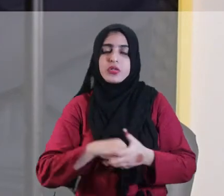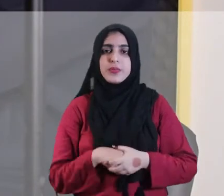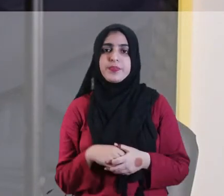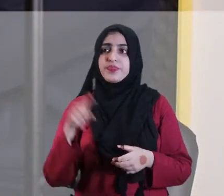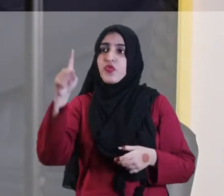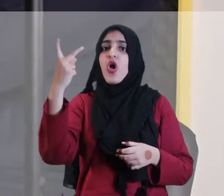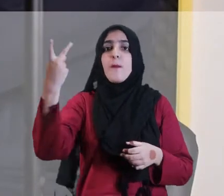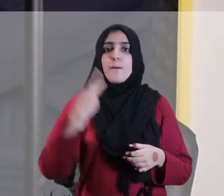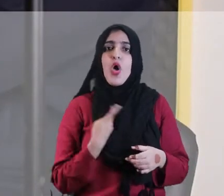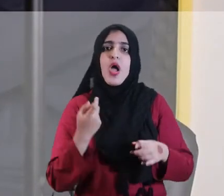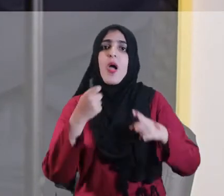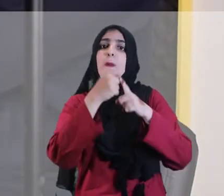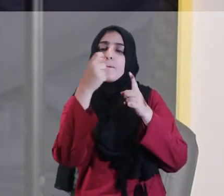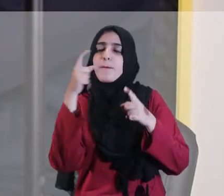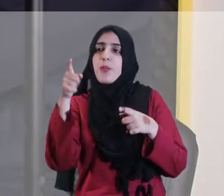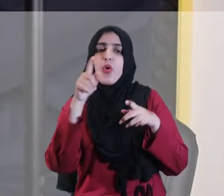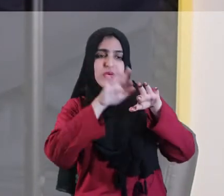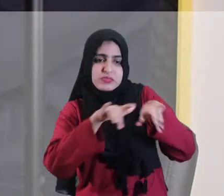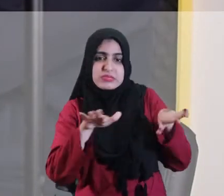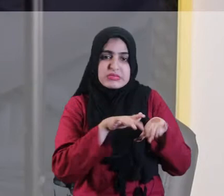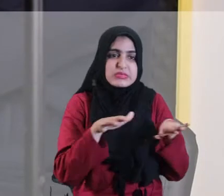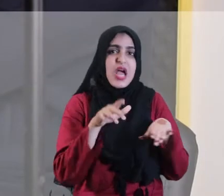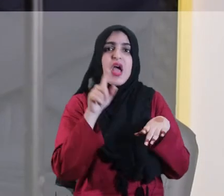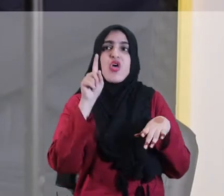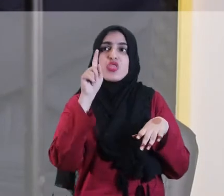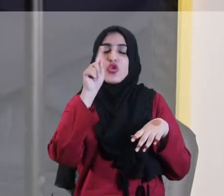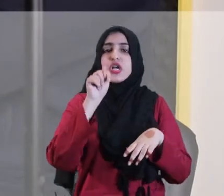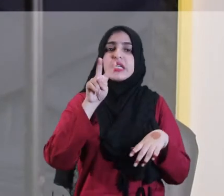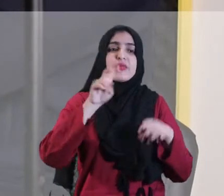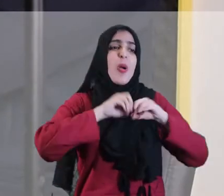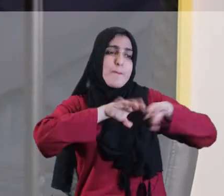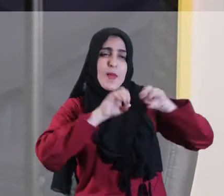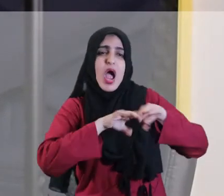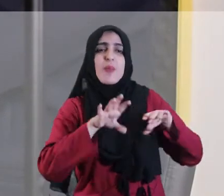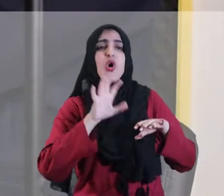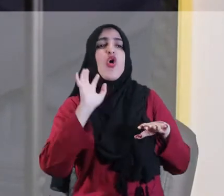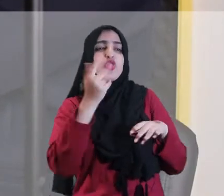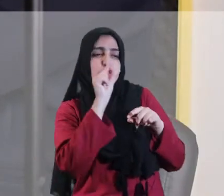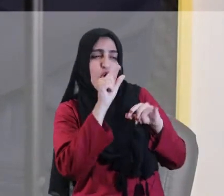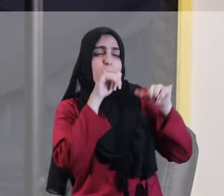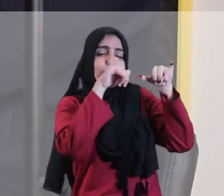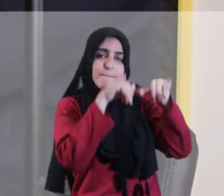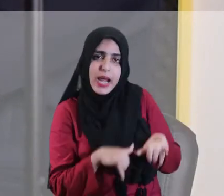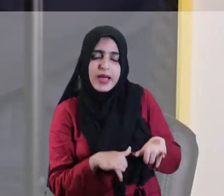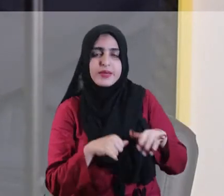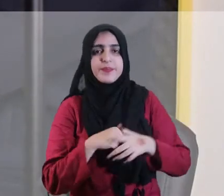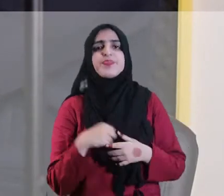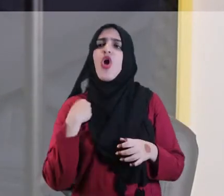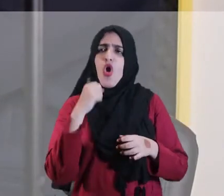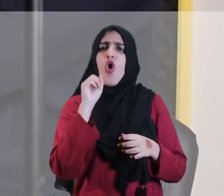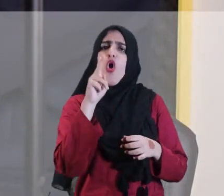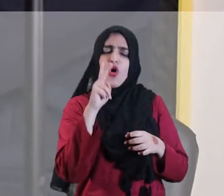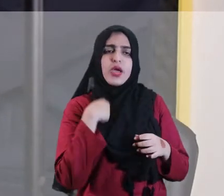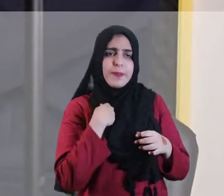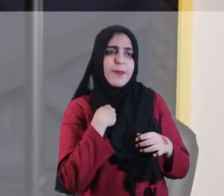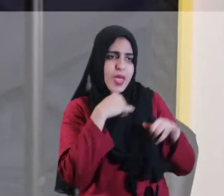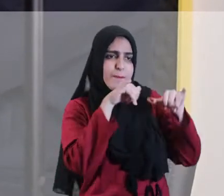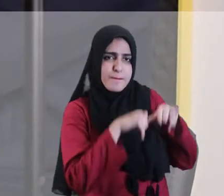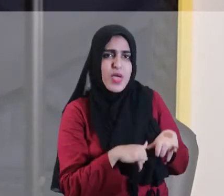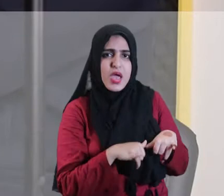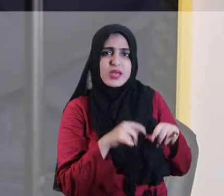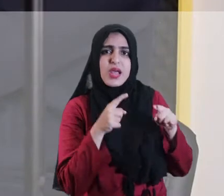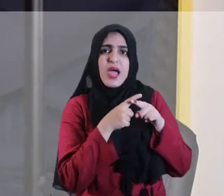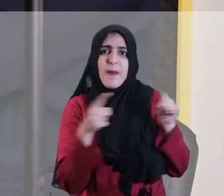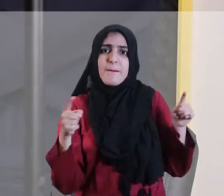लॉन्च होने वाला तो तुम लोग करते हैं अगर हम लोग अगर आप